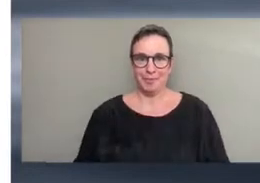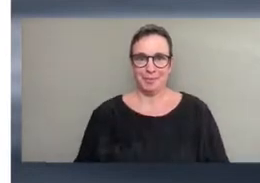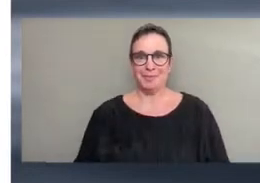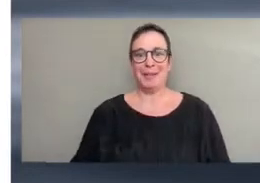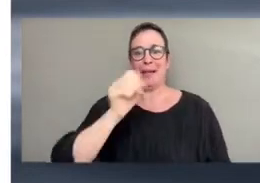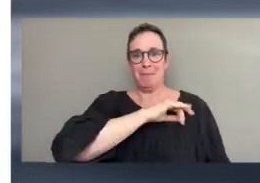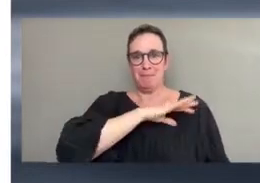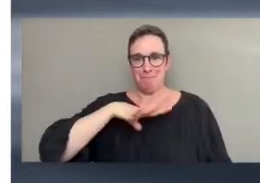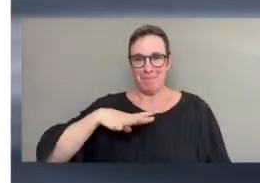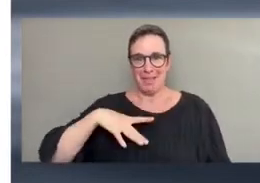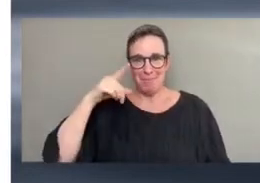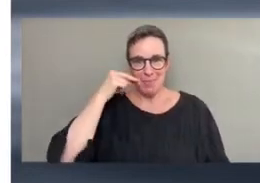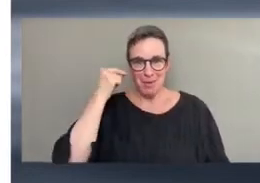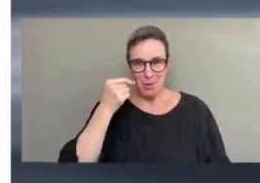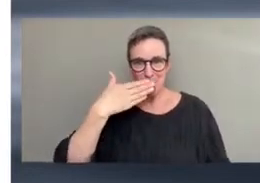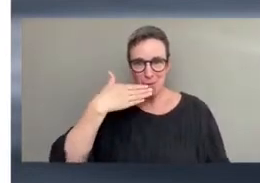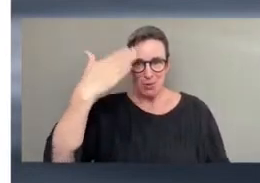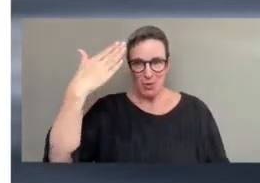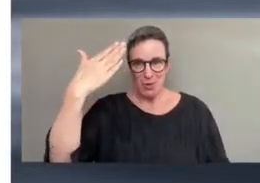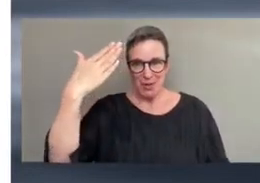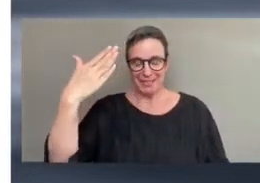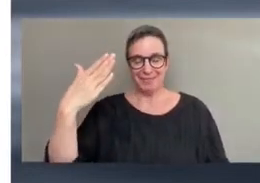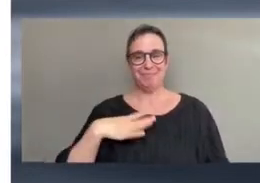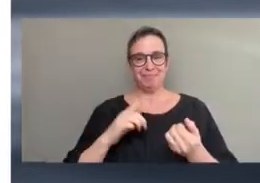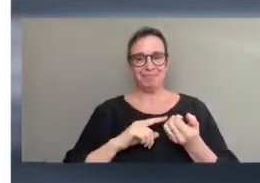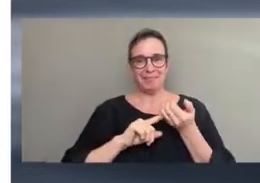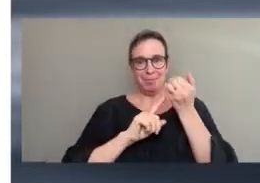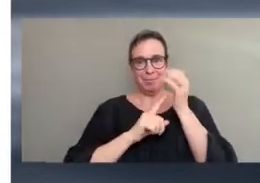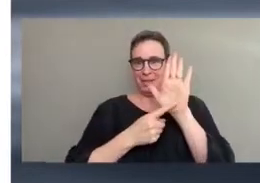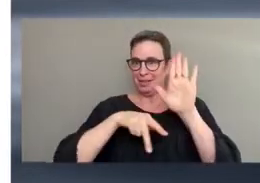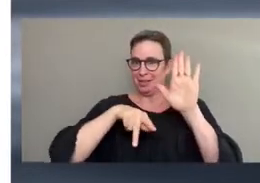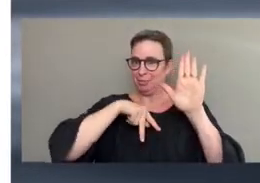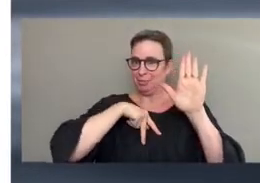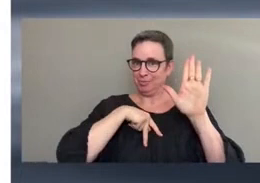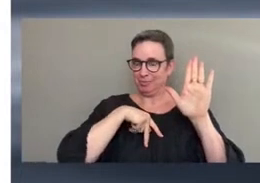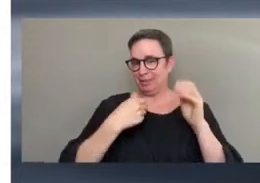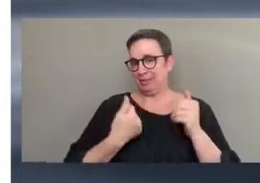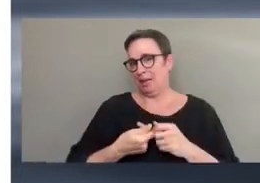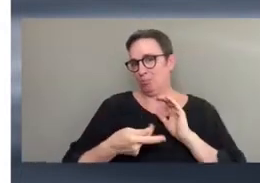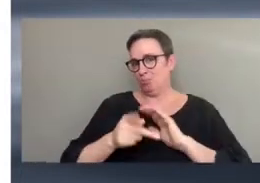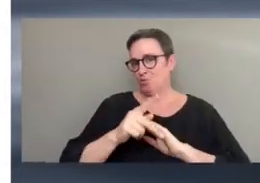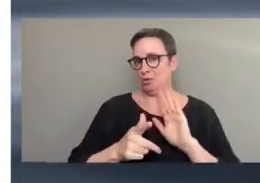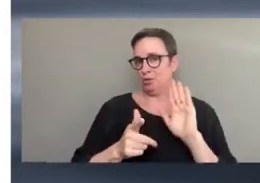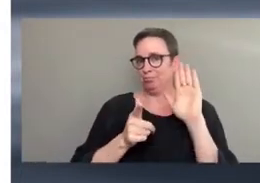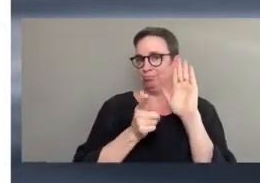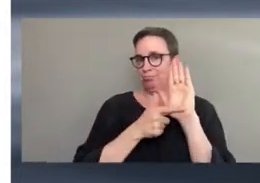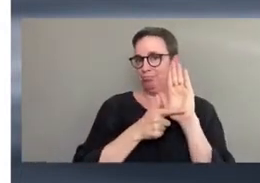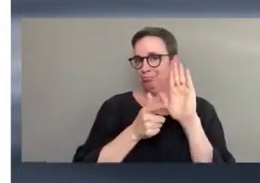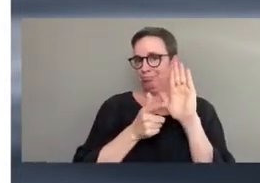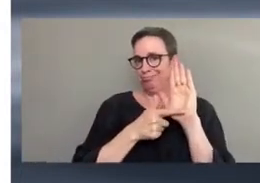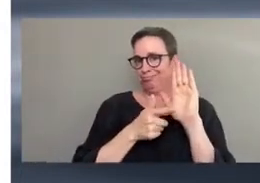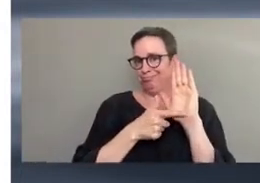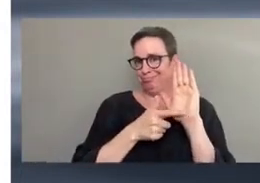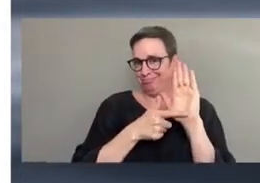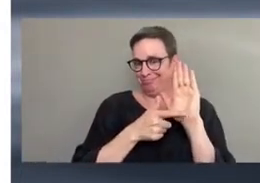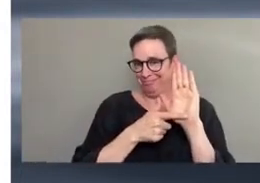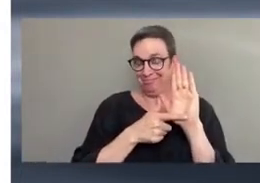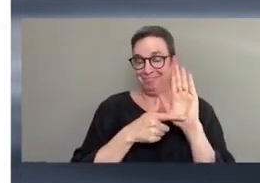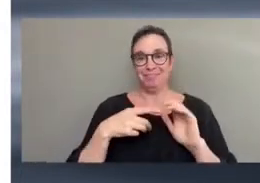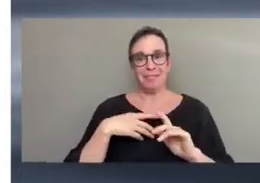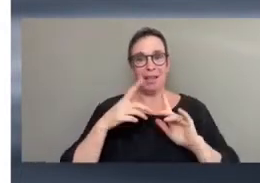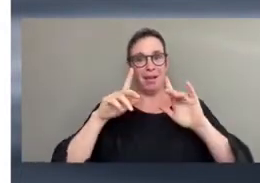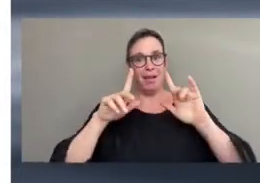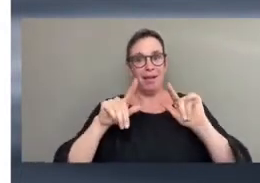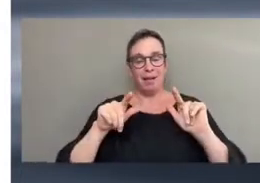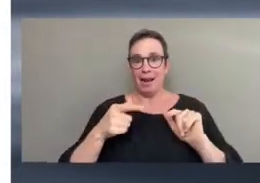Mesdames, Messieurs, bonjour. Ma présentation prendra la forme d'un témoignage. Nous avons